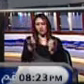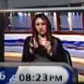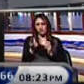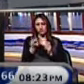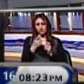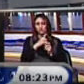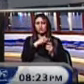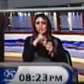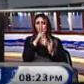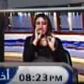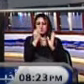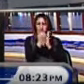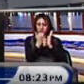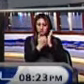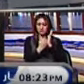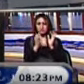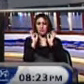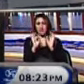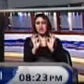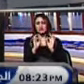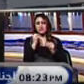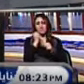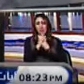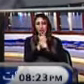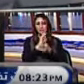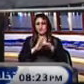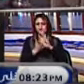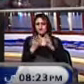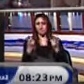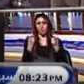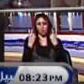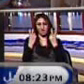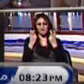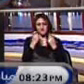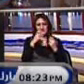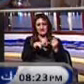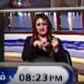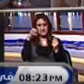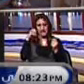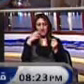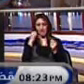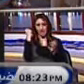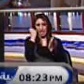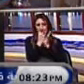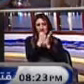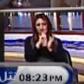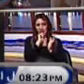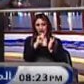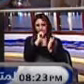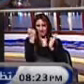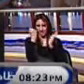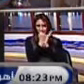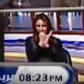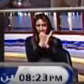طبعا خدنا بعض الاجراءات ان احنا اوقفنا العمل في المجازر اللي هي تم فيها السرقة ديت، بلغنا الشرطه زي